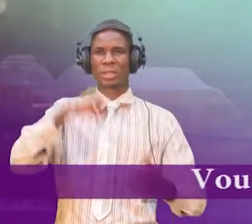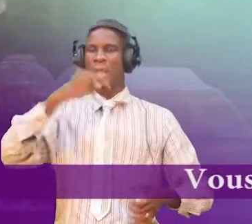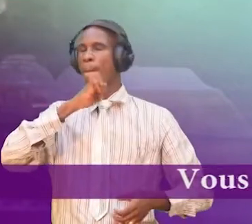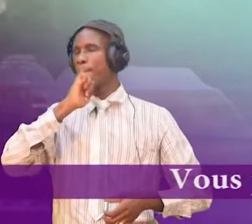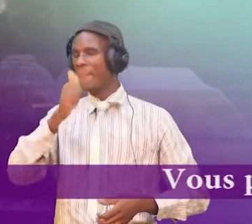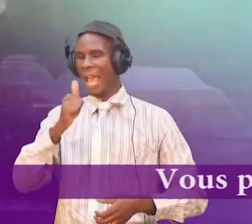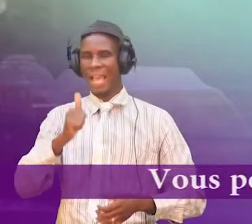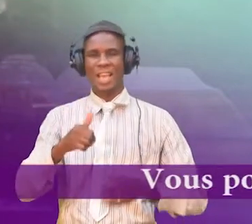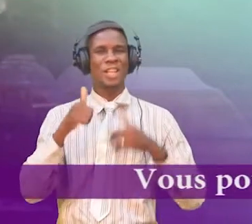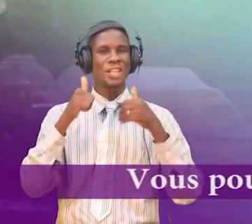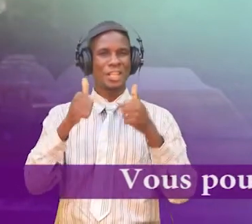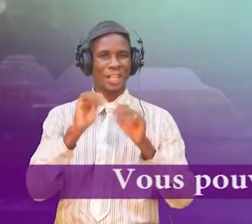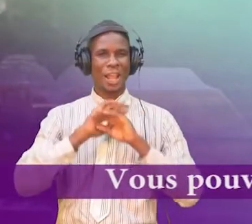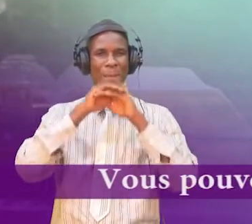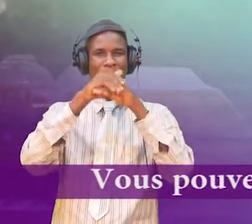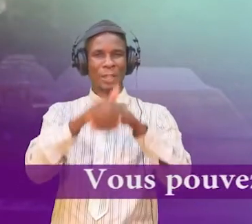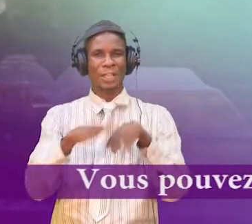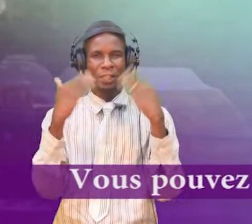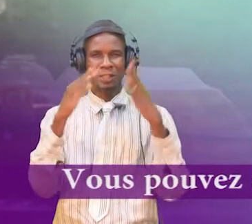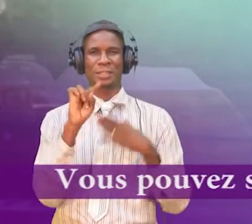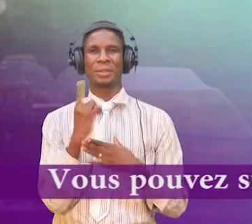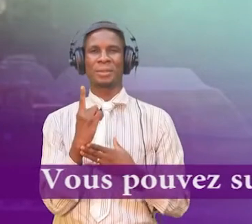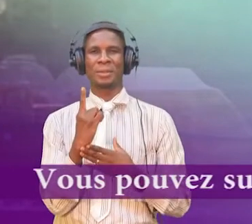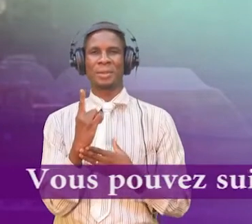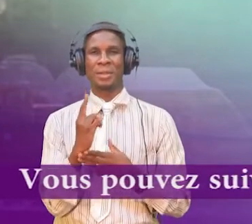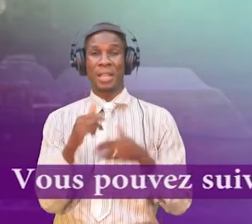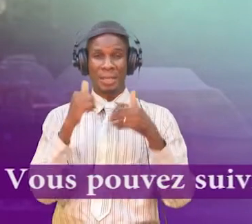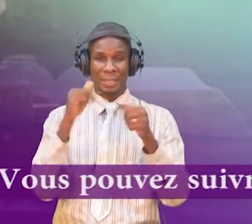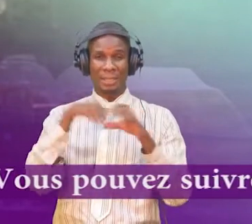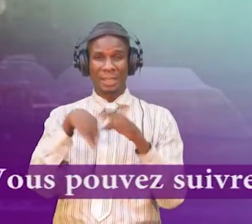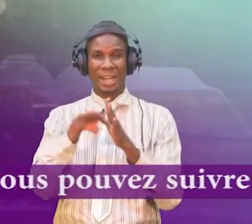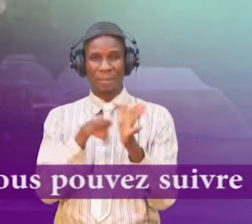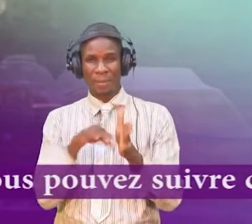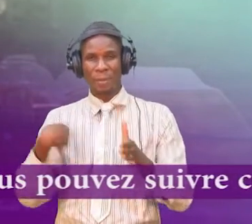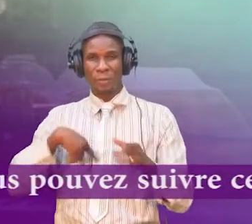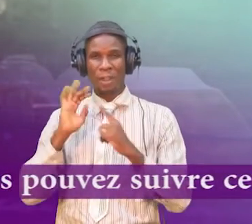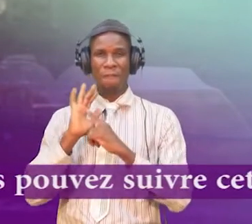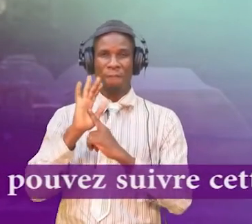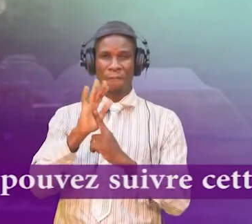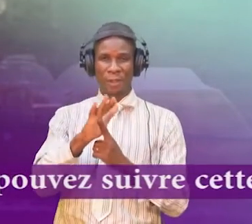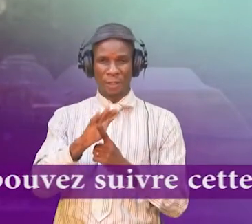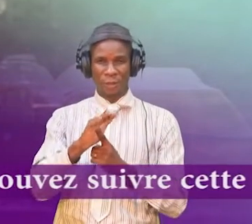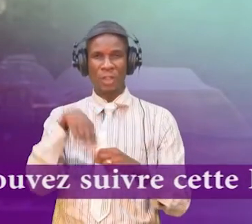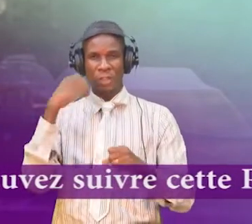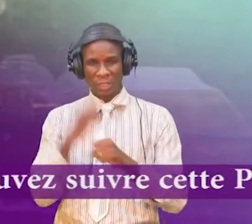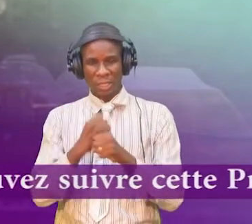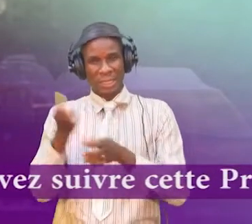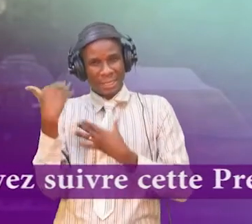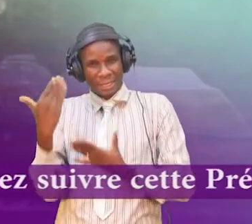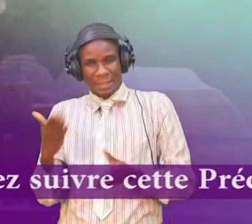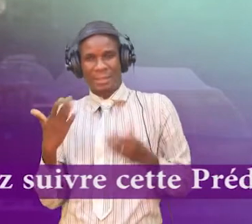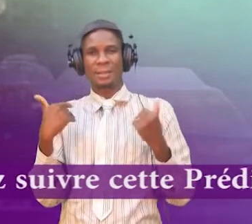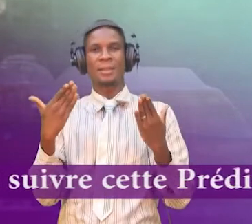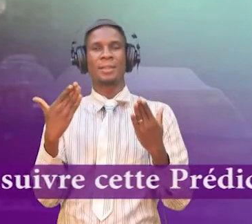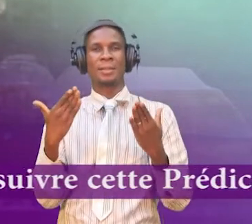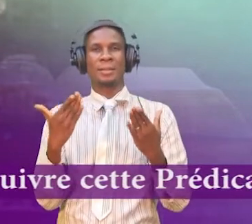kobika nani ya kokufa, kasi lobiko ezali ya nzambe. Lobiko eye na kati ya Biblia tomoni ete ezali kopesa mela biso